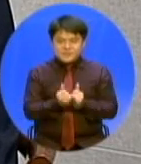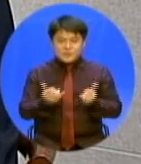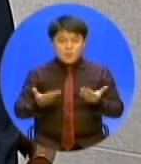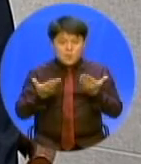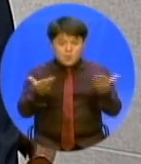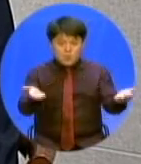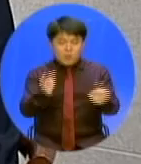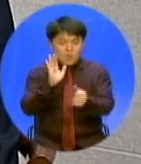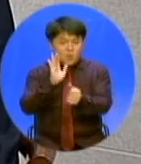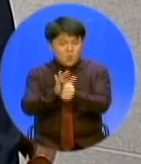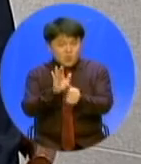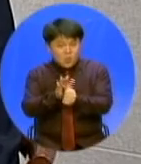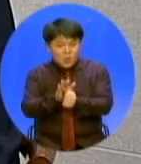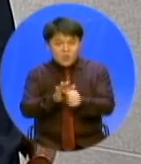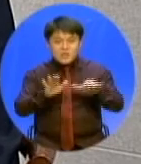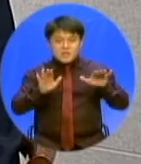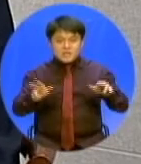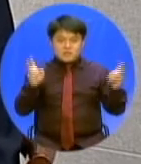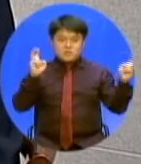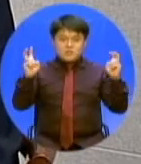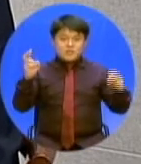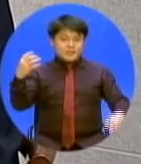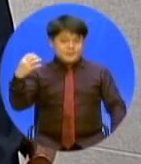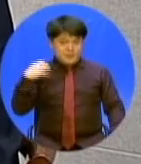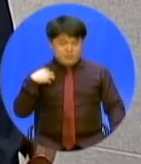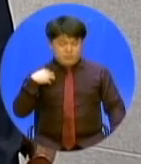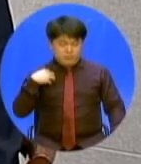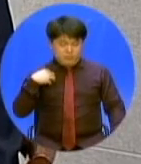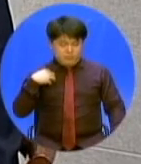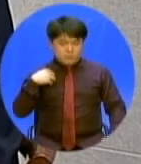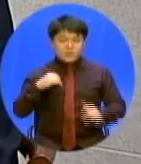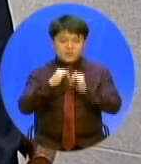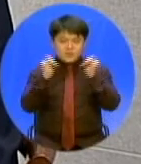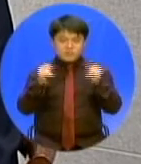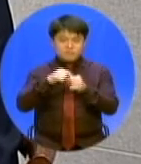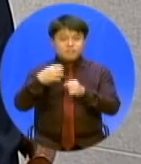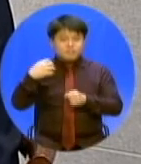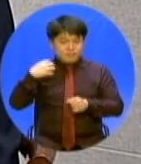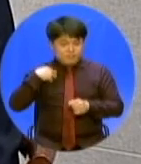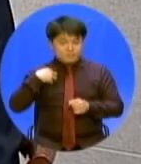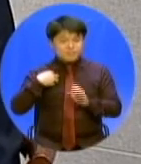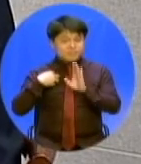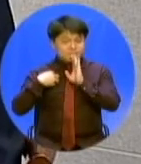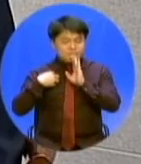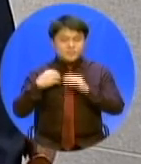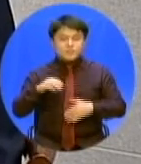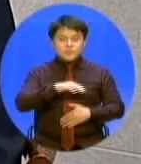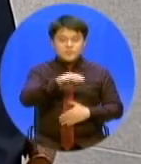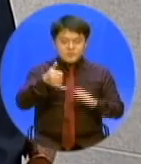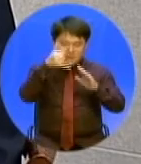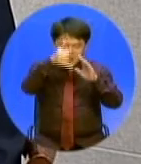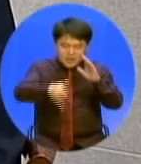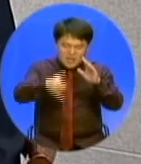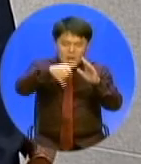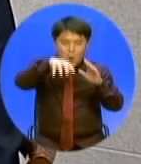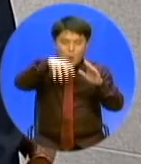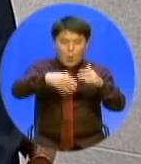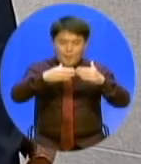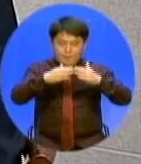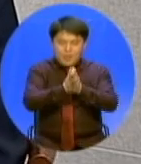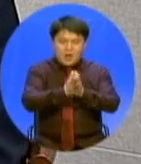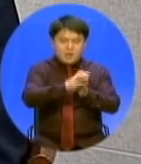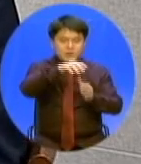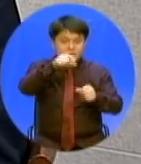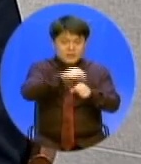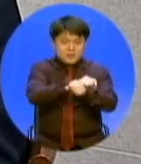사회봉사나 공헌이 이제는 기업의 당연한 사회적 책임이죠. 네. 그런데 저희들은 폐광 지역에는